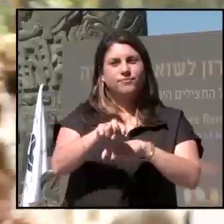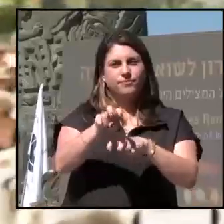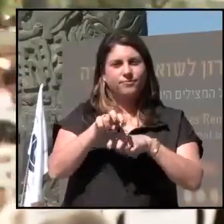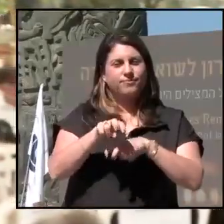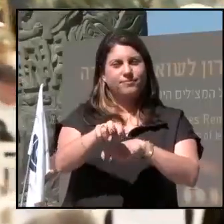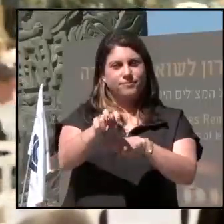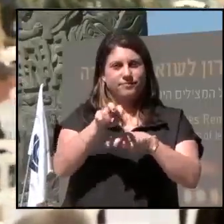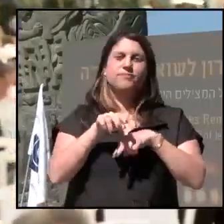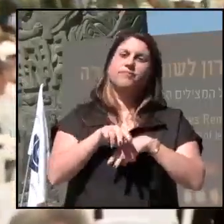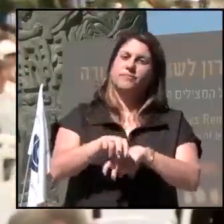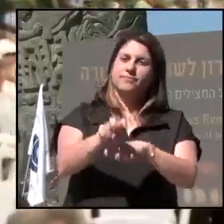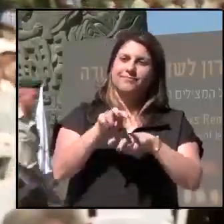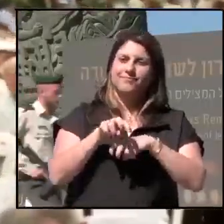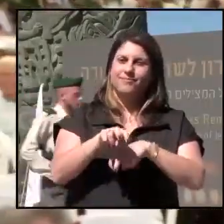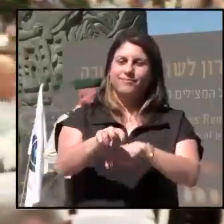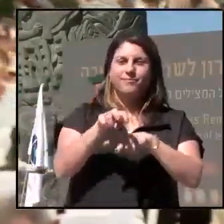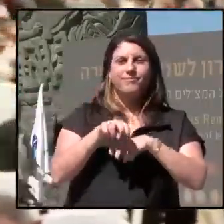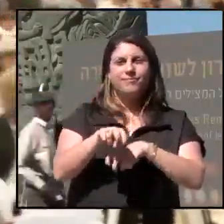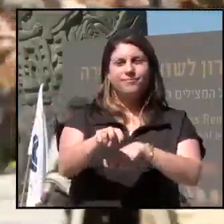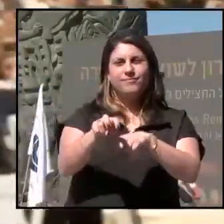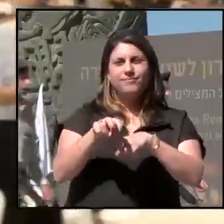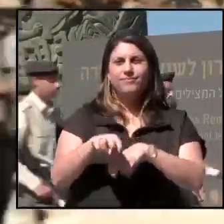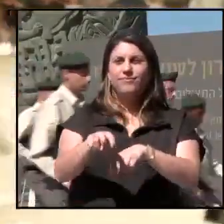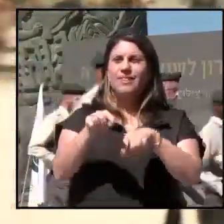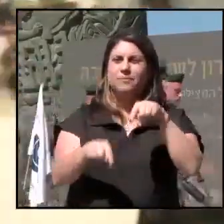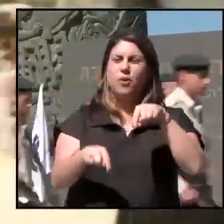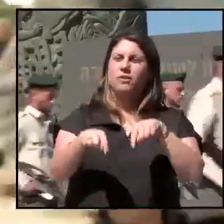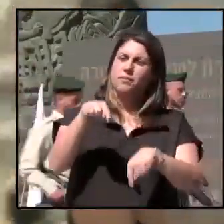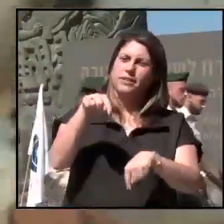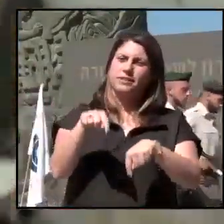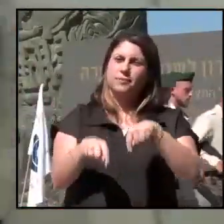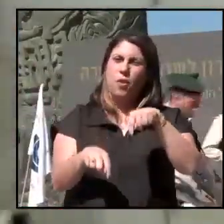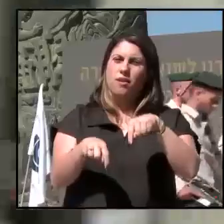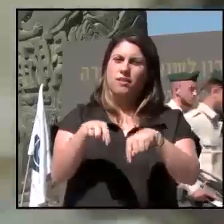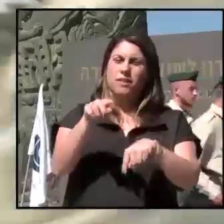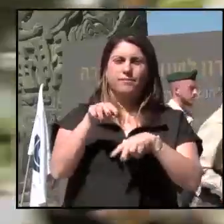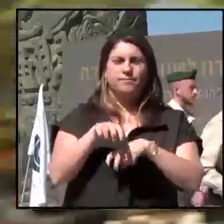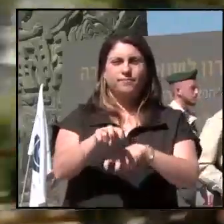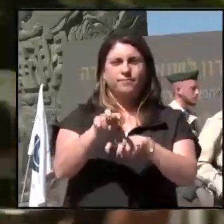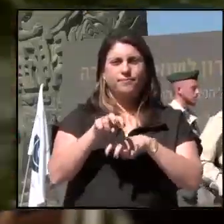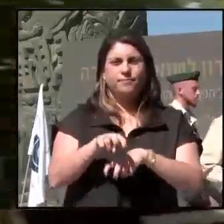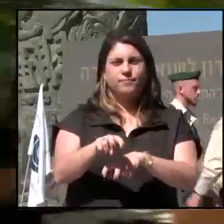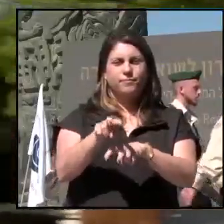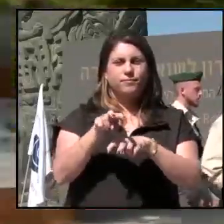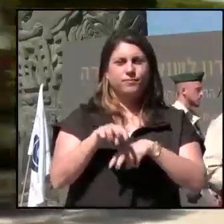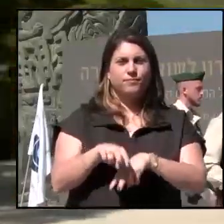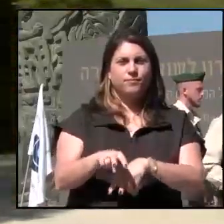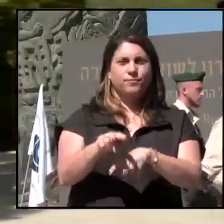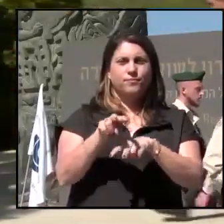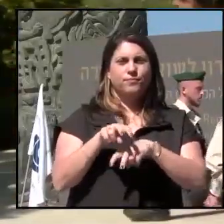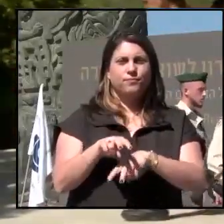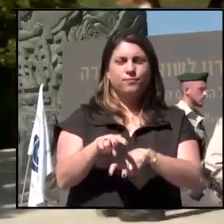שמאל, ימין, שמאל. שמאל, ימין, שמאל, ימין, שמאל, ימין, שמאל. שמאל, ימין,